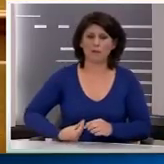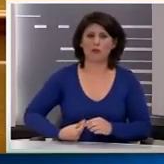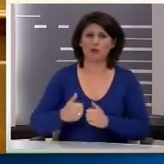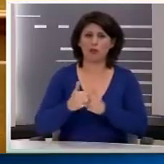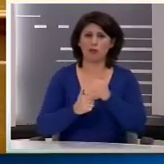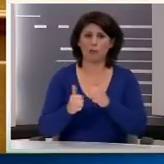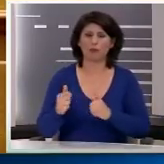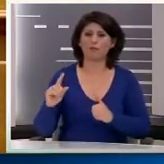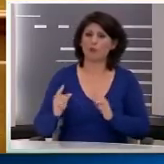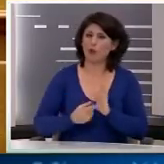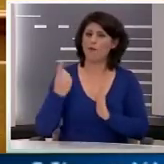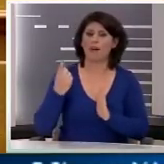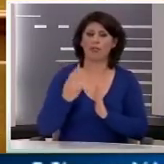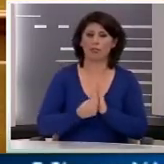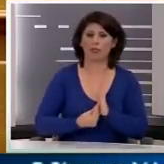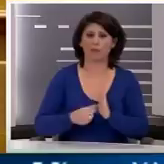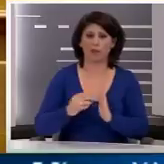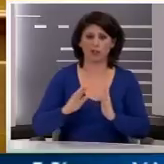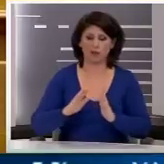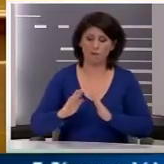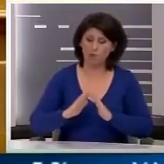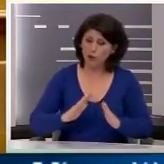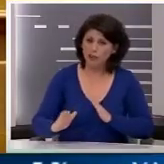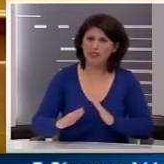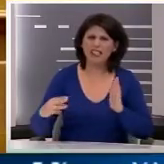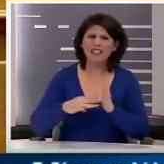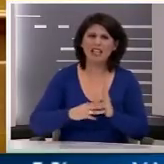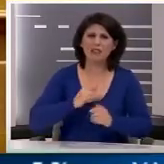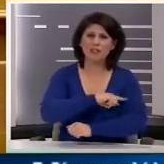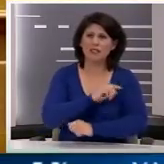πρωτοβάθμιας φροντίδας, διώχνατε χιλιάδες γιατρούς έξω από το σύστημα,